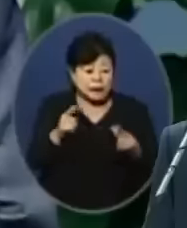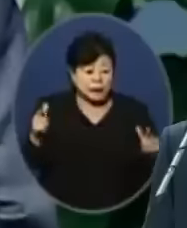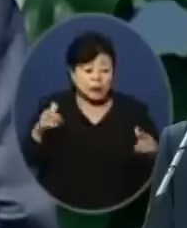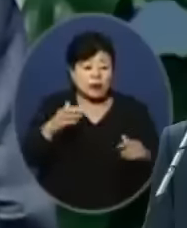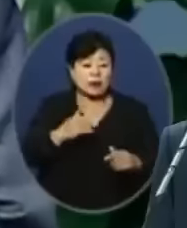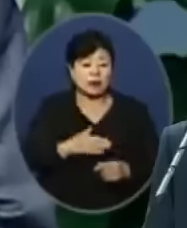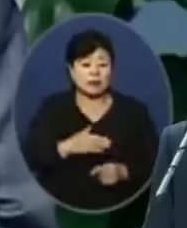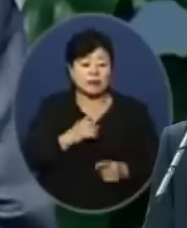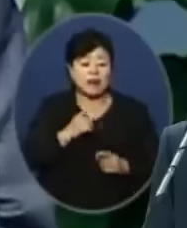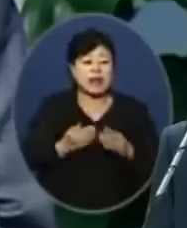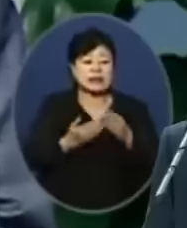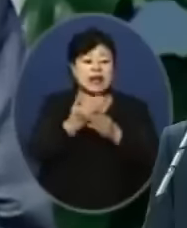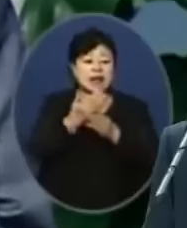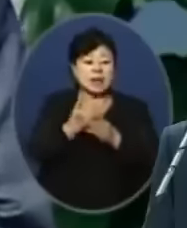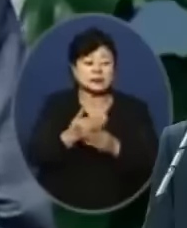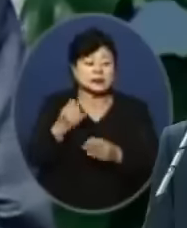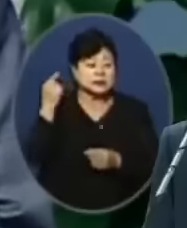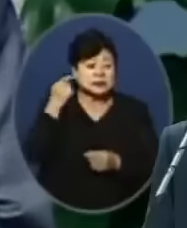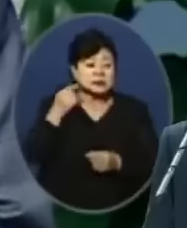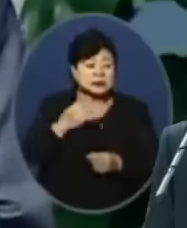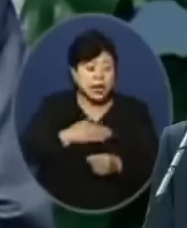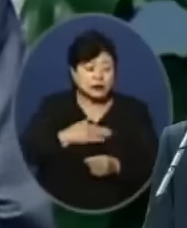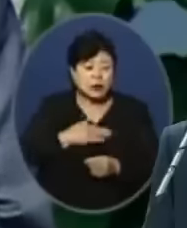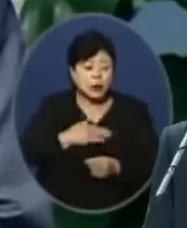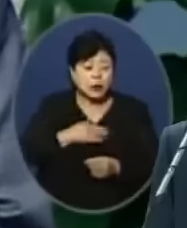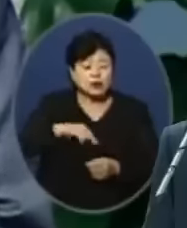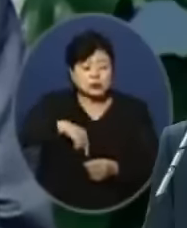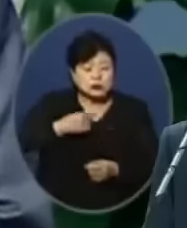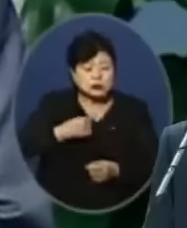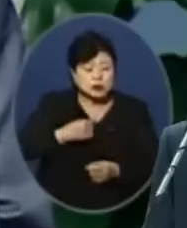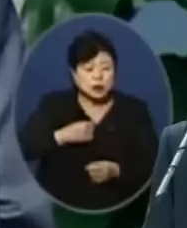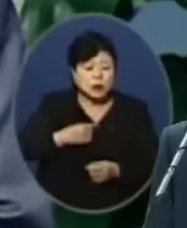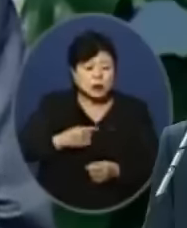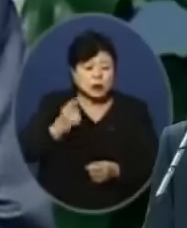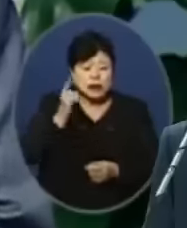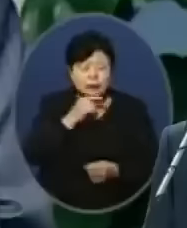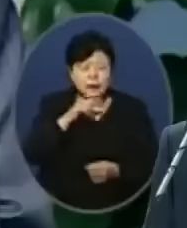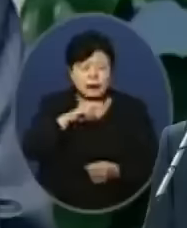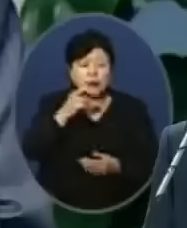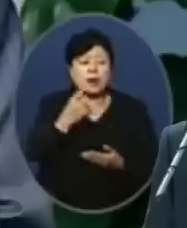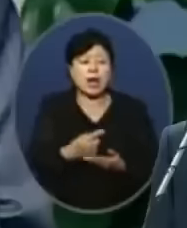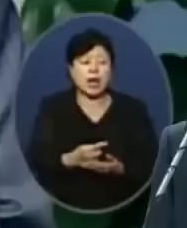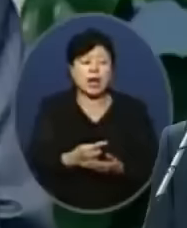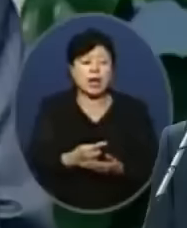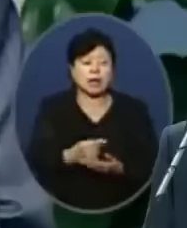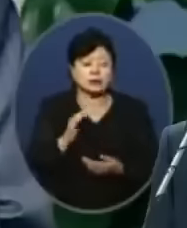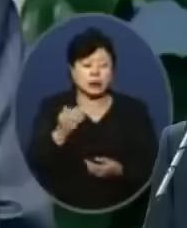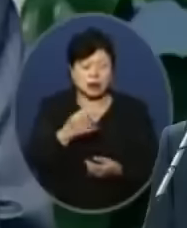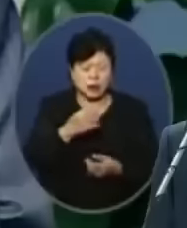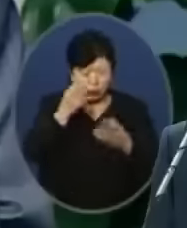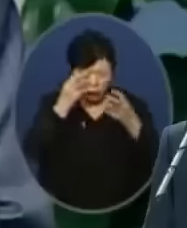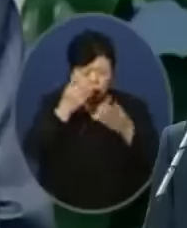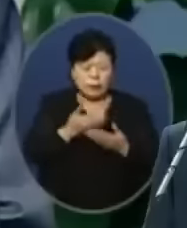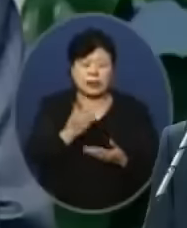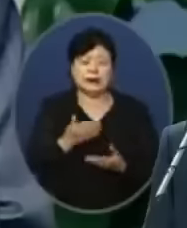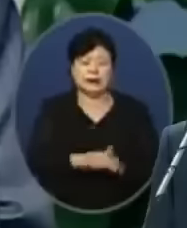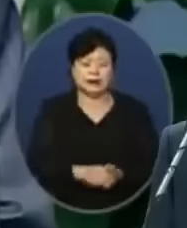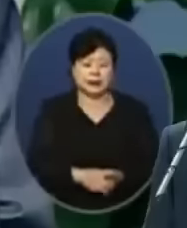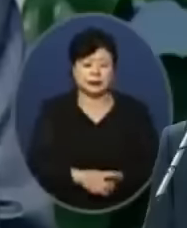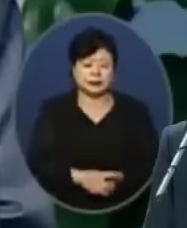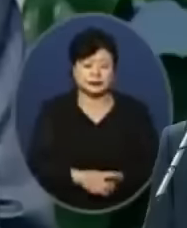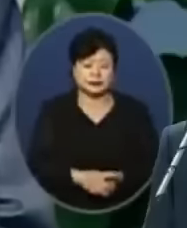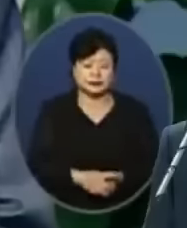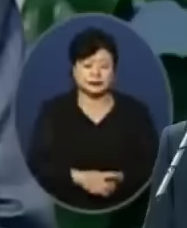아니라 그 말이 나가서 그 말을 들은 나에게 스스로 돌아와서 부모랭이 되어서 고통을 갖다 주게 될 때도 있는